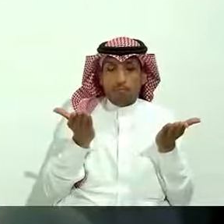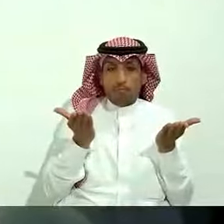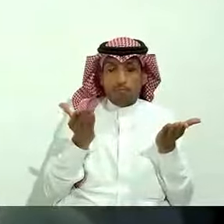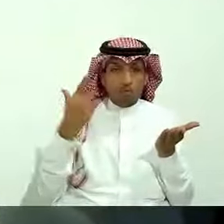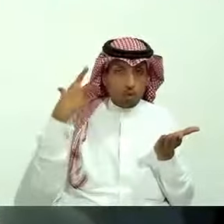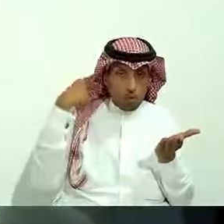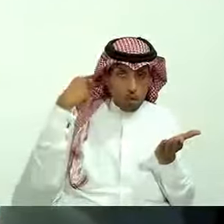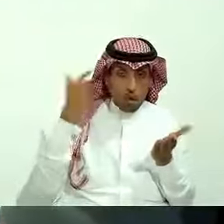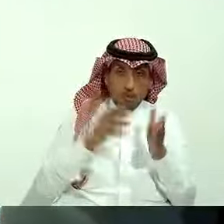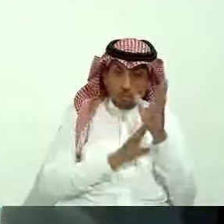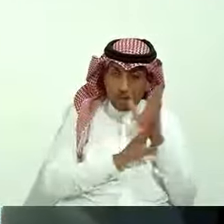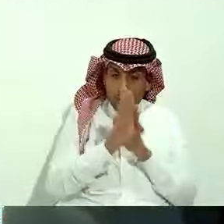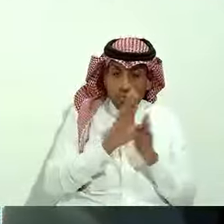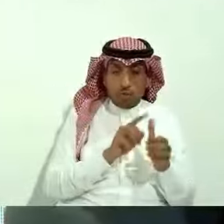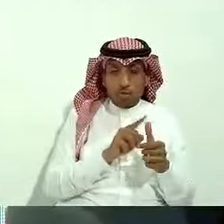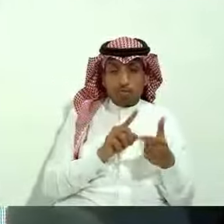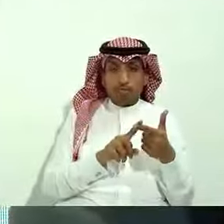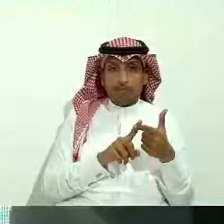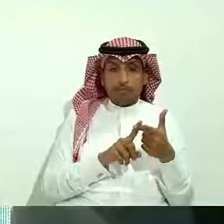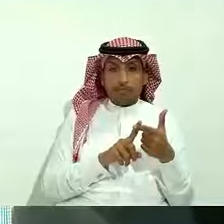الشماغ تطور